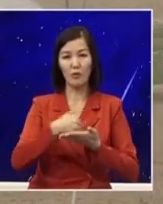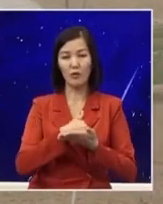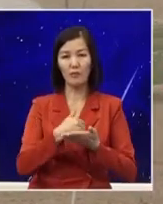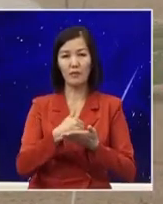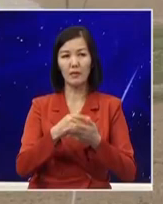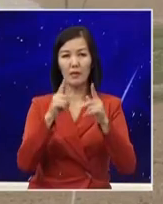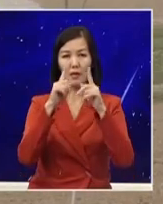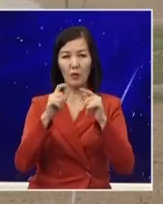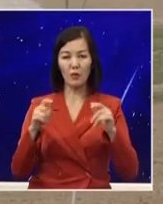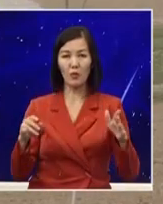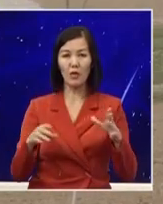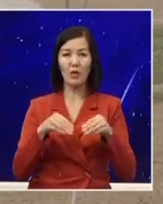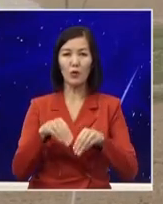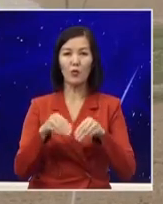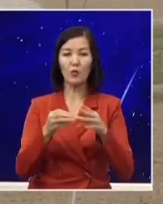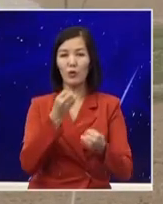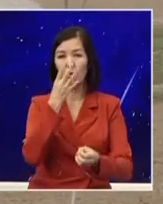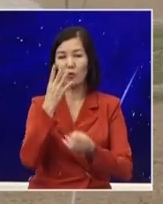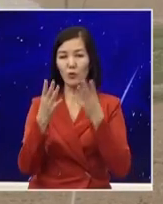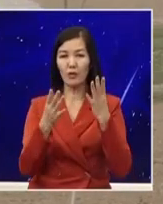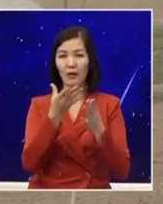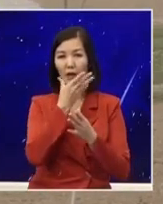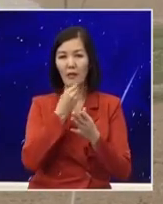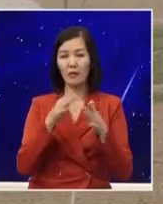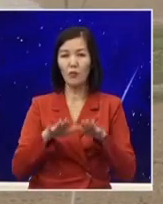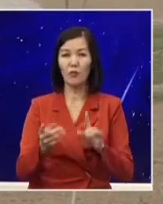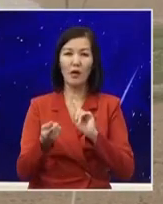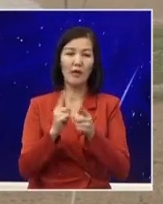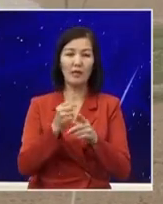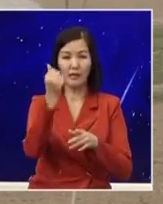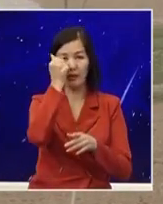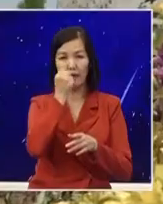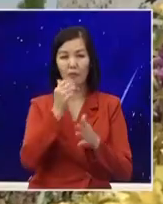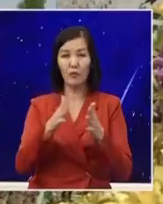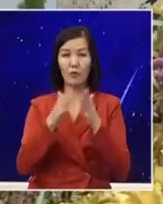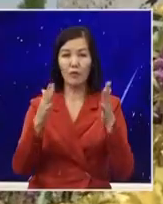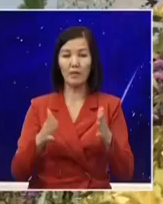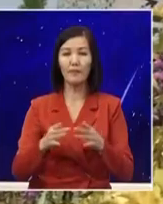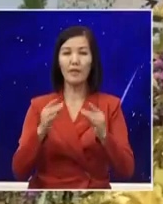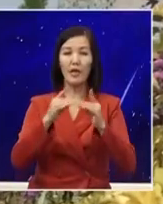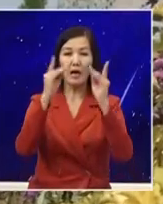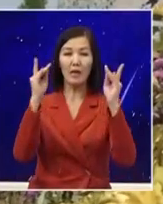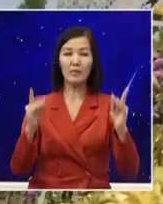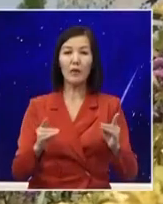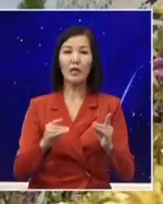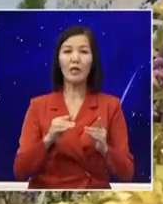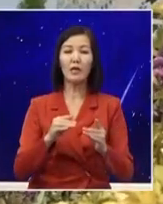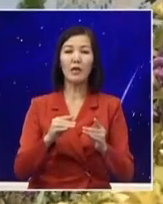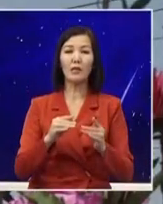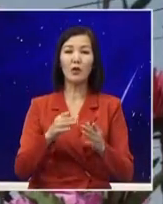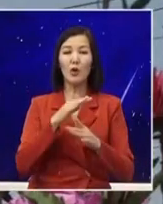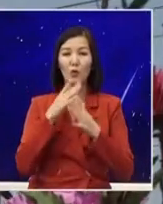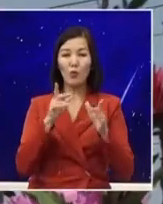елкалар да салынып, гүлдер салынып бір керемет болып қалған. Бір рахмет, өте көп рахмет. Аспалы көпір көп амандығына